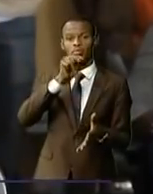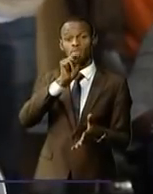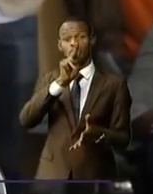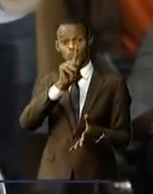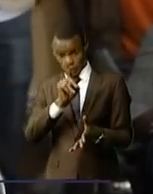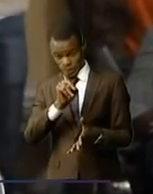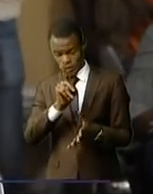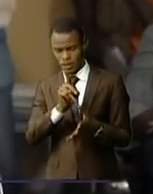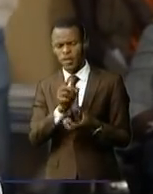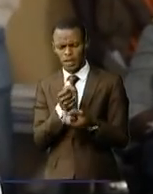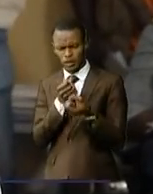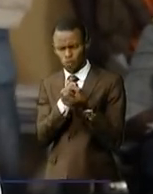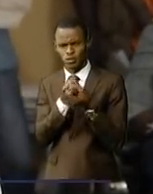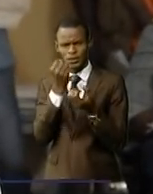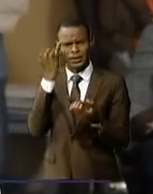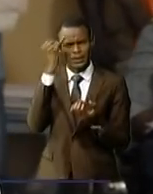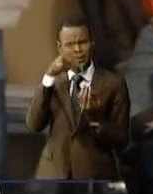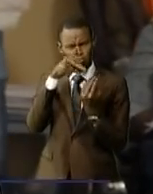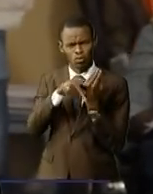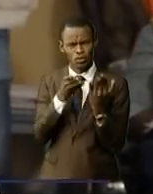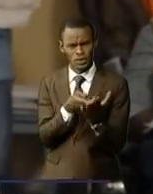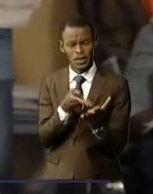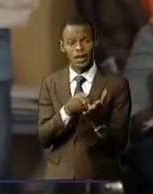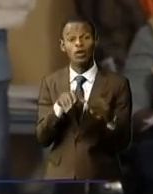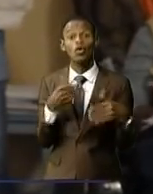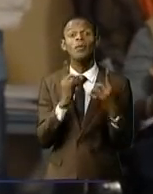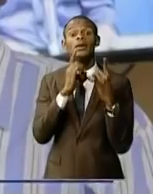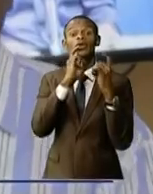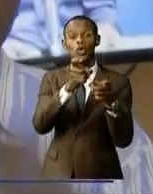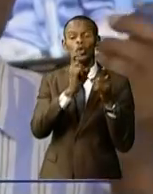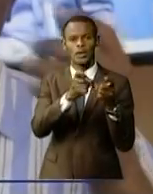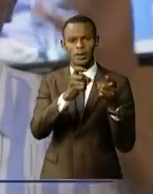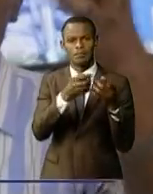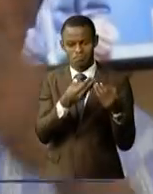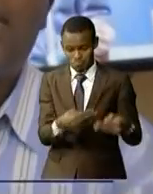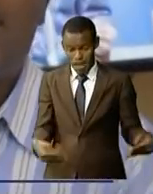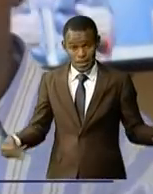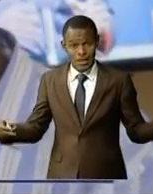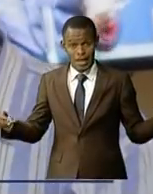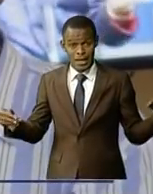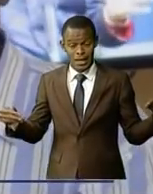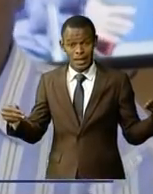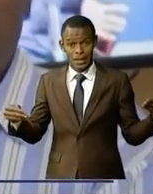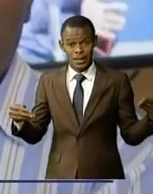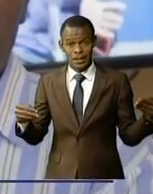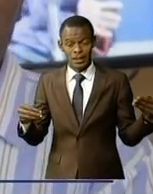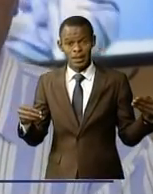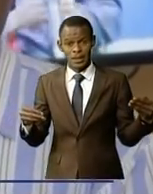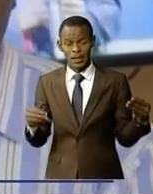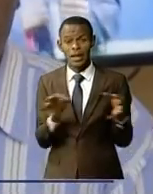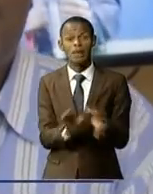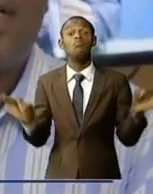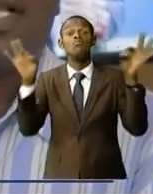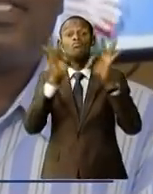projet Panazone Côtière par la dotation d'un marégraphe digital électronique et d'une bouée scientifique de